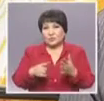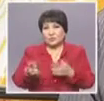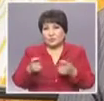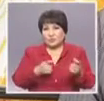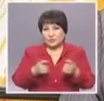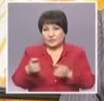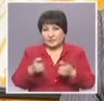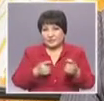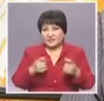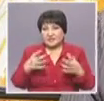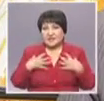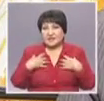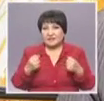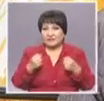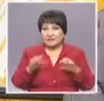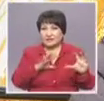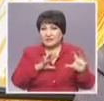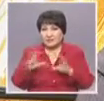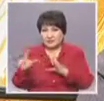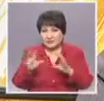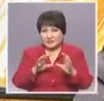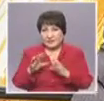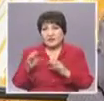управление здравоохранения и